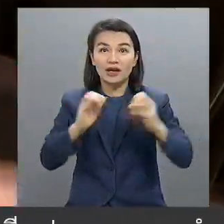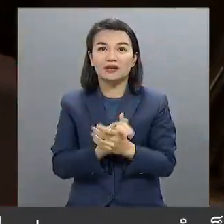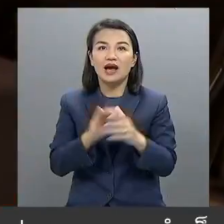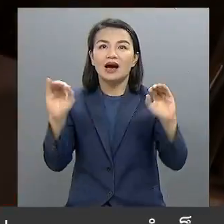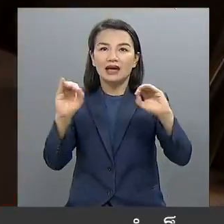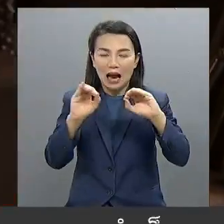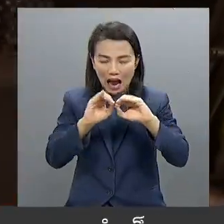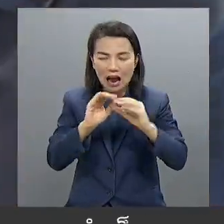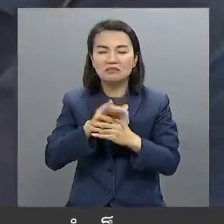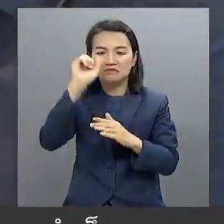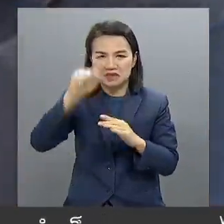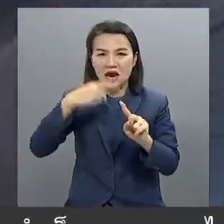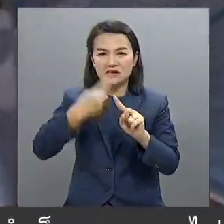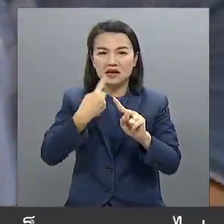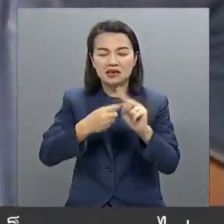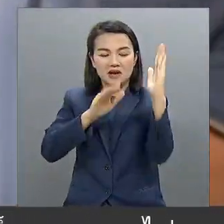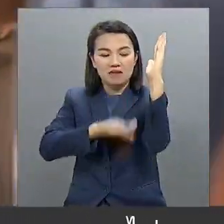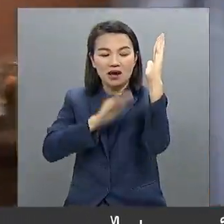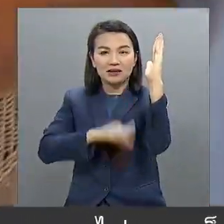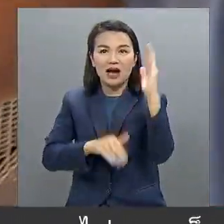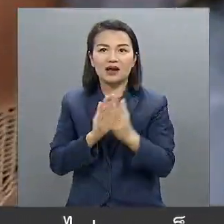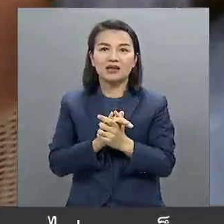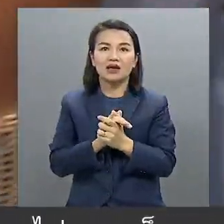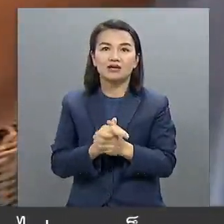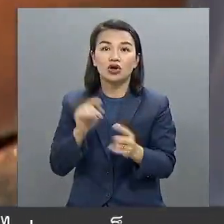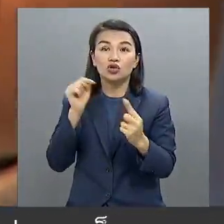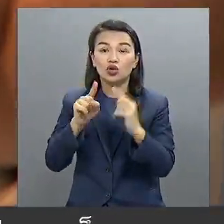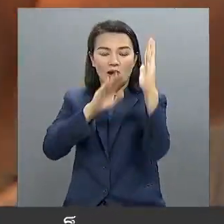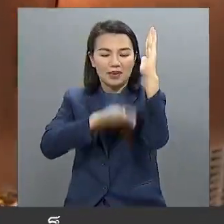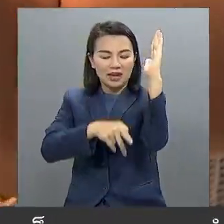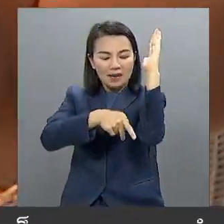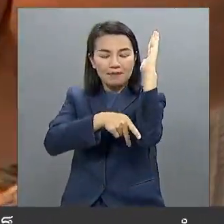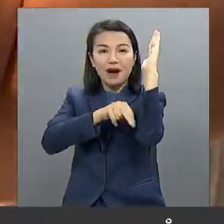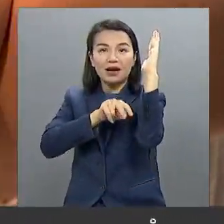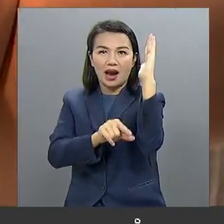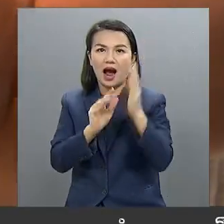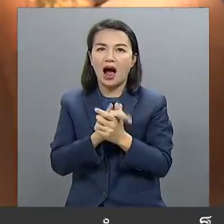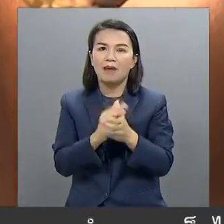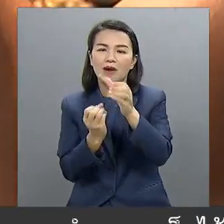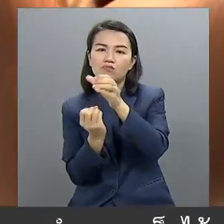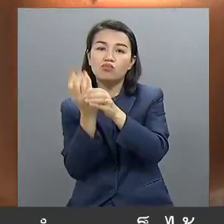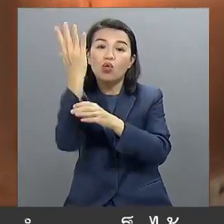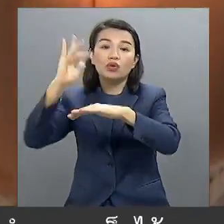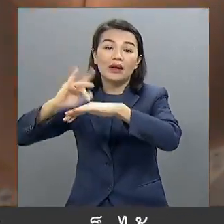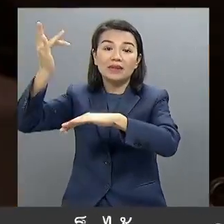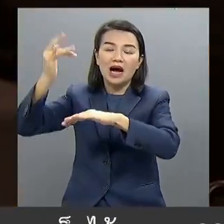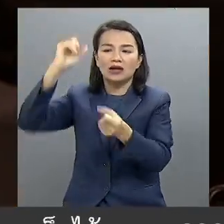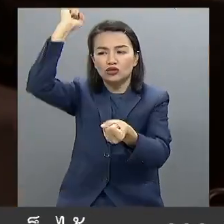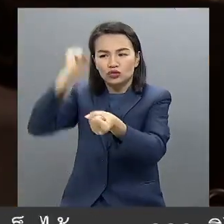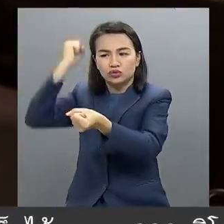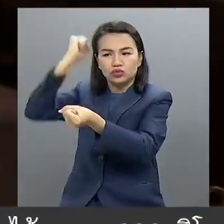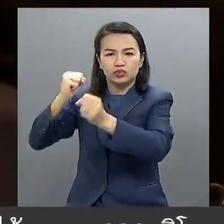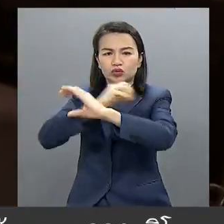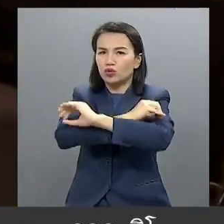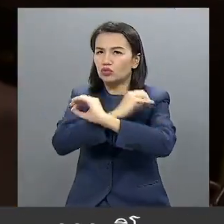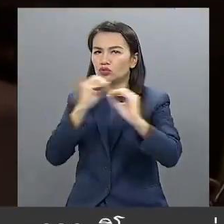บซึทุเรีนของเรามาจากส่วสดเย pearl method ที่พังงาค่ะจะเป็นส่วนออร์แนิกทั้งหมดเลยค่ะก็คือทุกอย่างใส่วของเรานะคะจะปบโชี